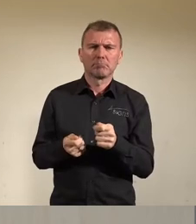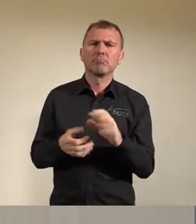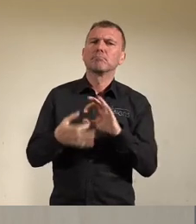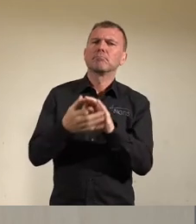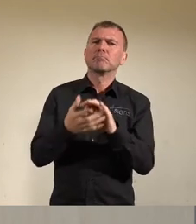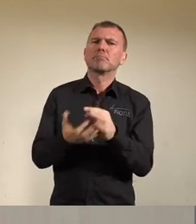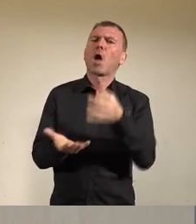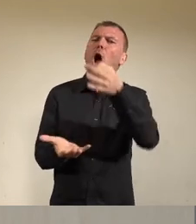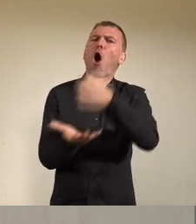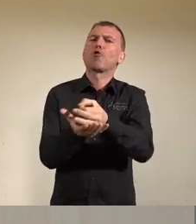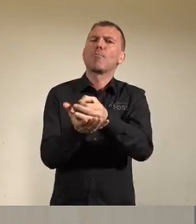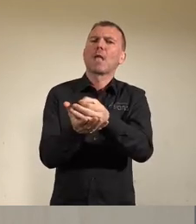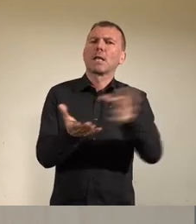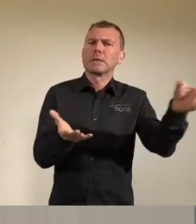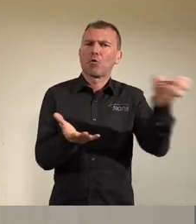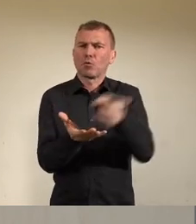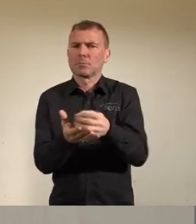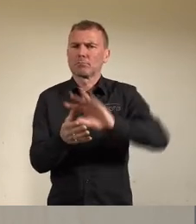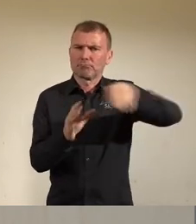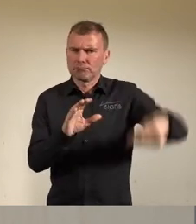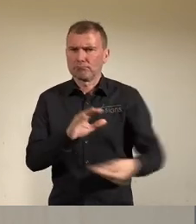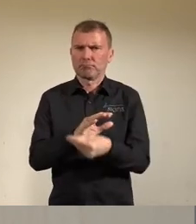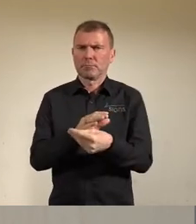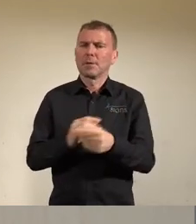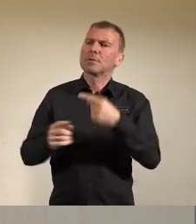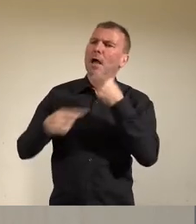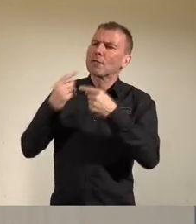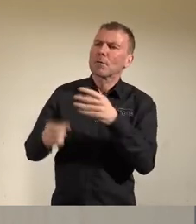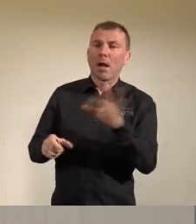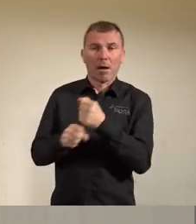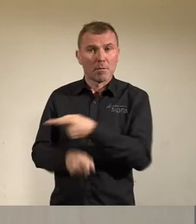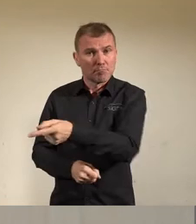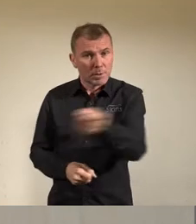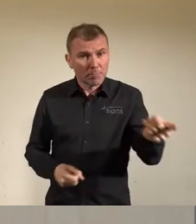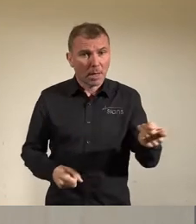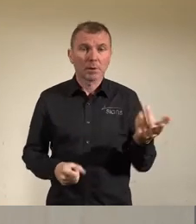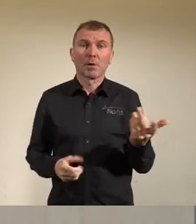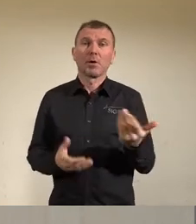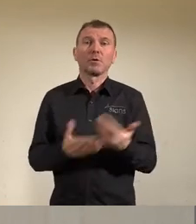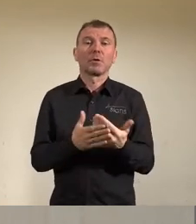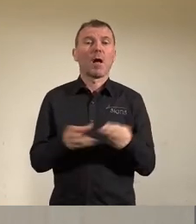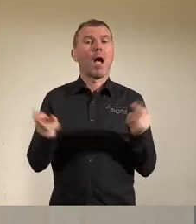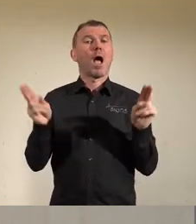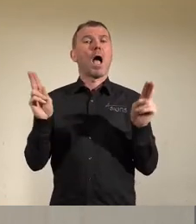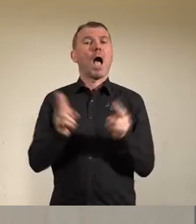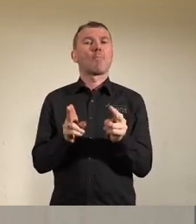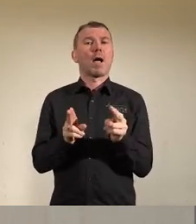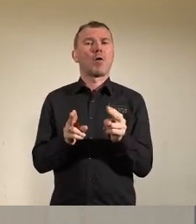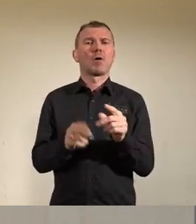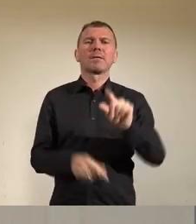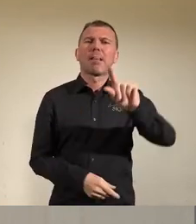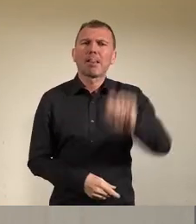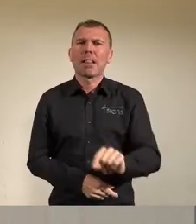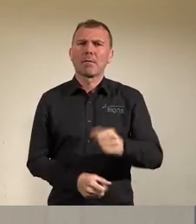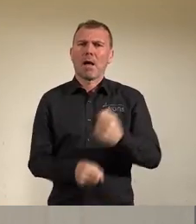der Kommunalisierung der HSKD. Es wurden Versprechen an die Mitarbeiter gemacht, zum Beispiel der Abbau der prekären